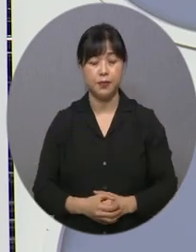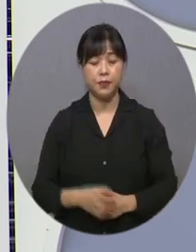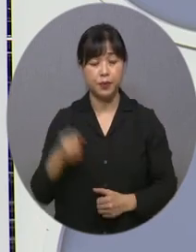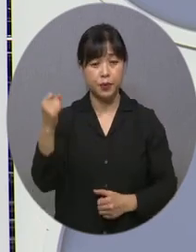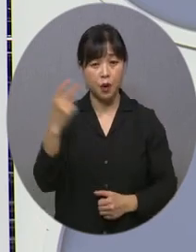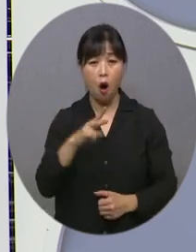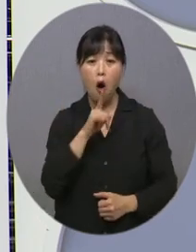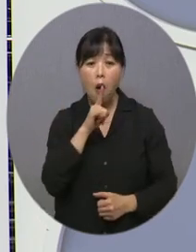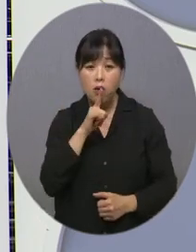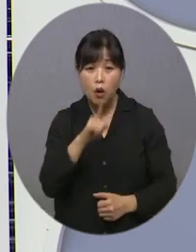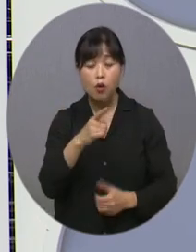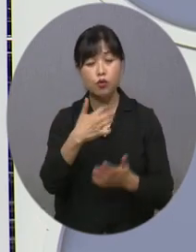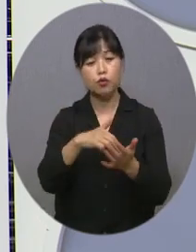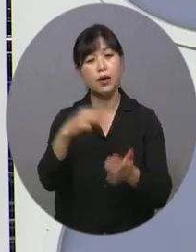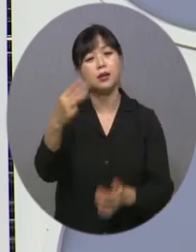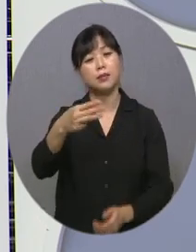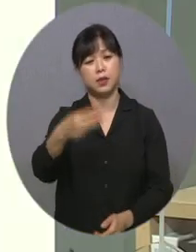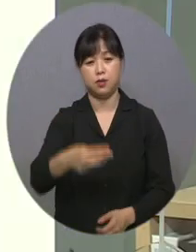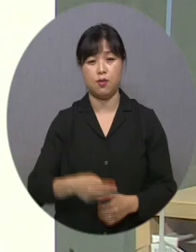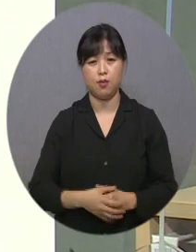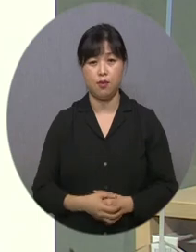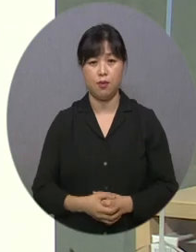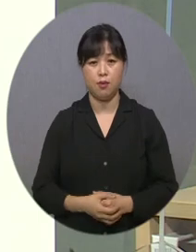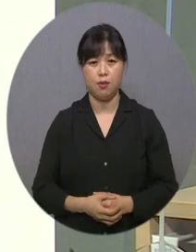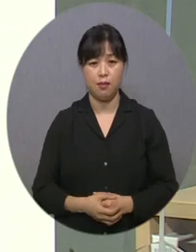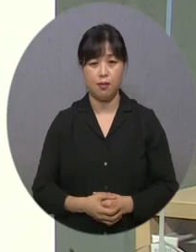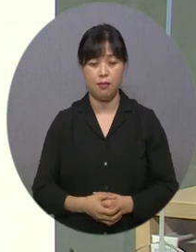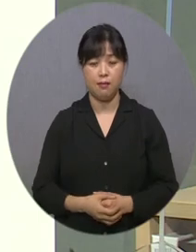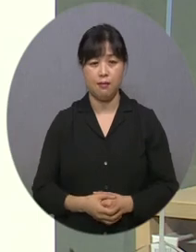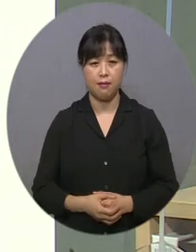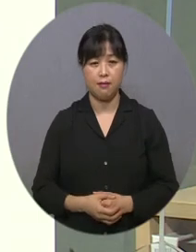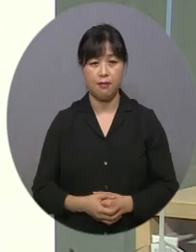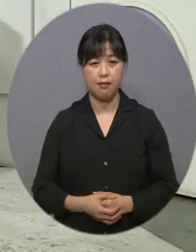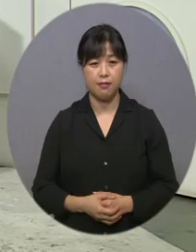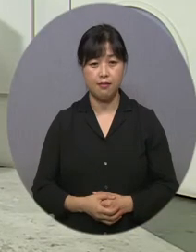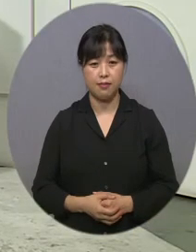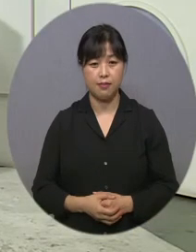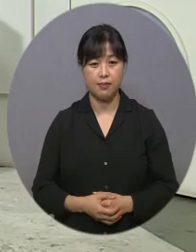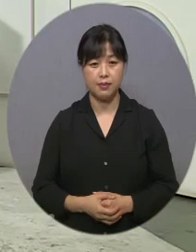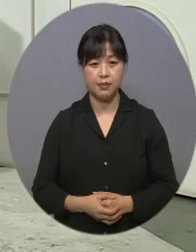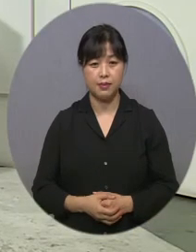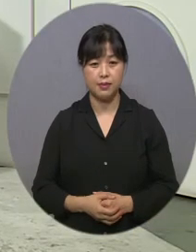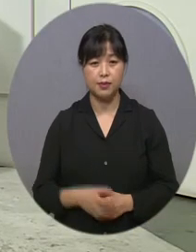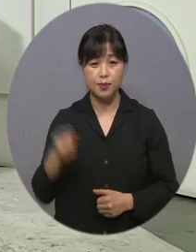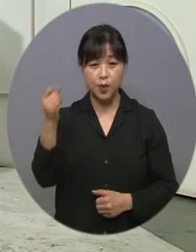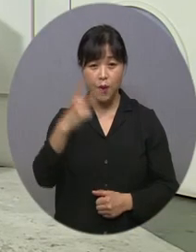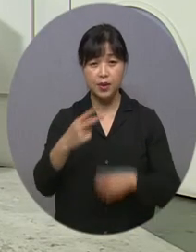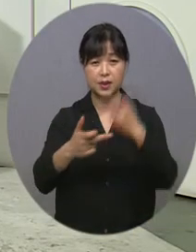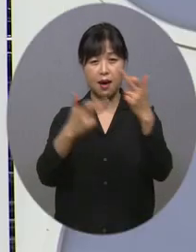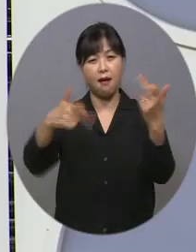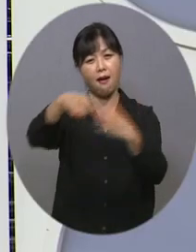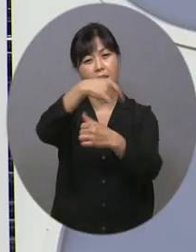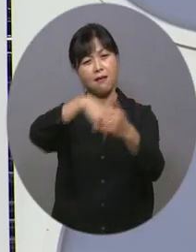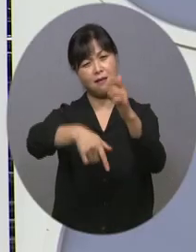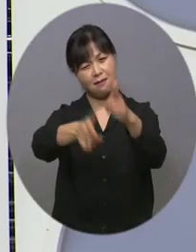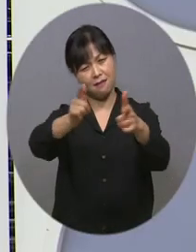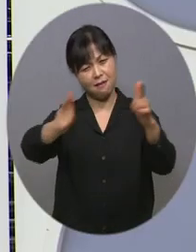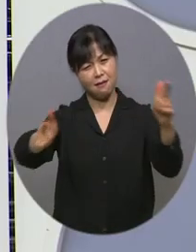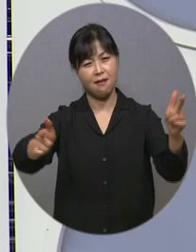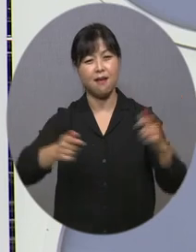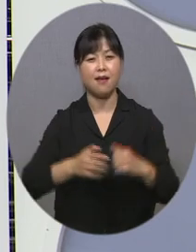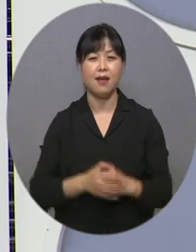약 3천여 개 이상의 언어가 사용되고 있습니다. 아이고. 예. 그러니까 그뿐만 아니라 또 자연환경도 아주 다양합니다.